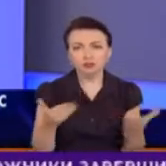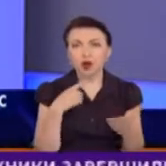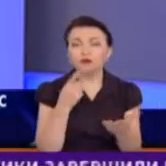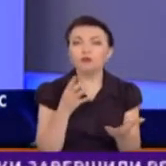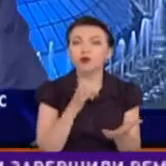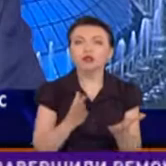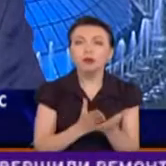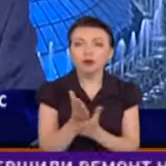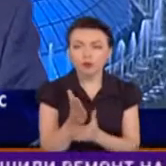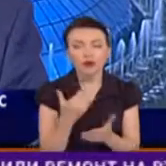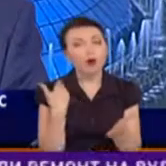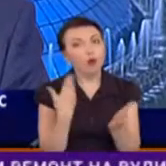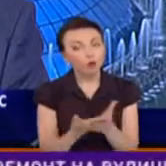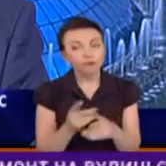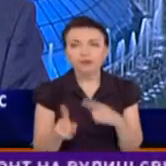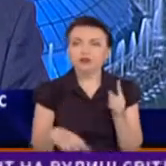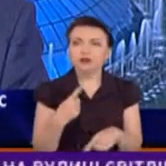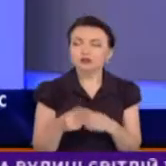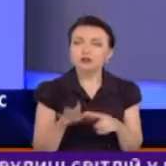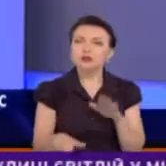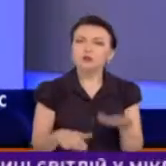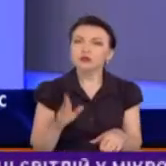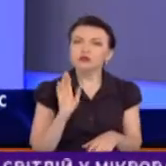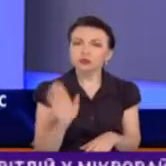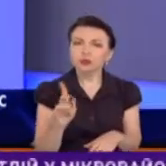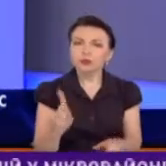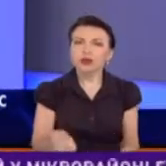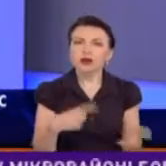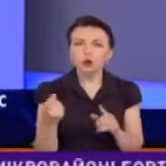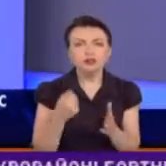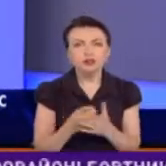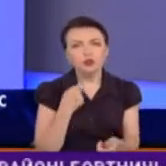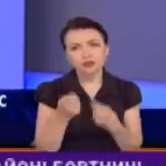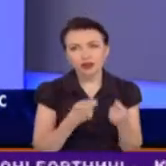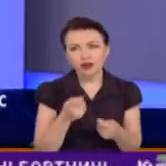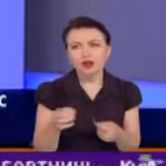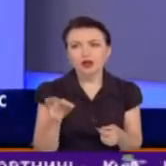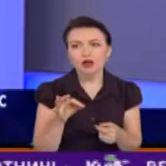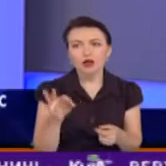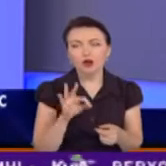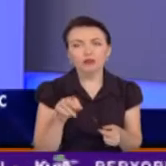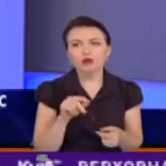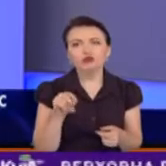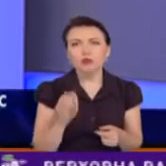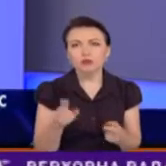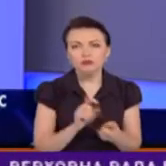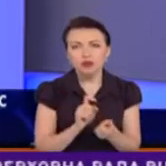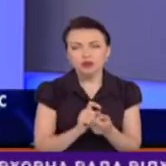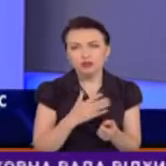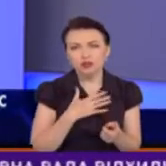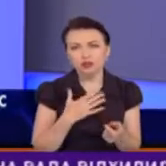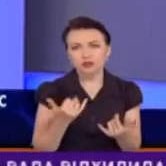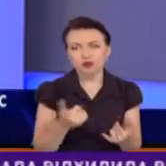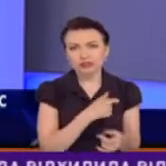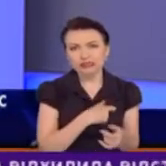напрямок. Тепер наступний крок, вже будемо приходити до деталей, про що сваряться сьогодні наші